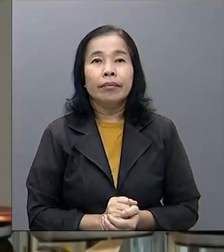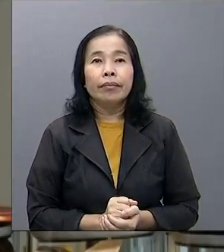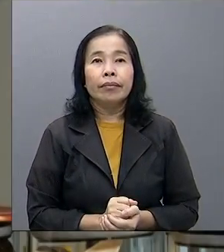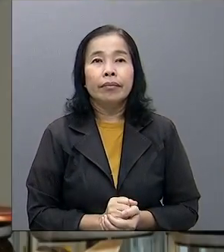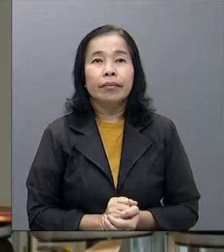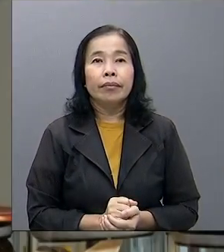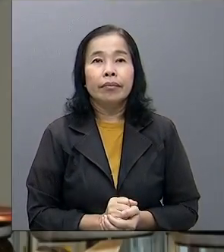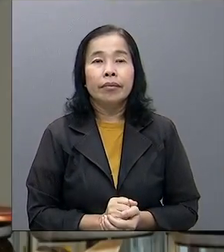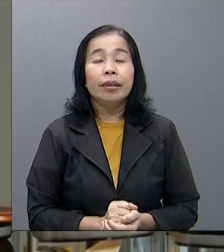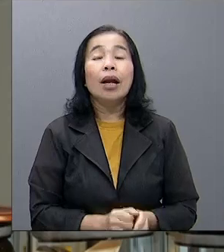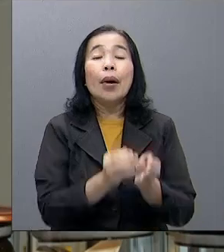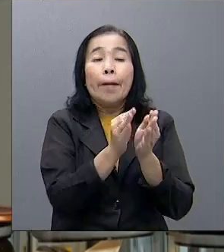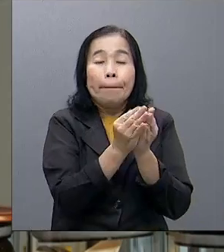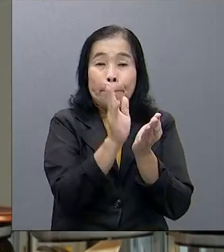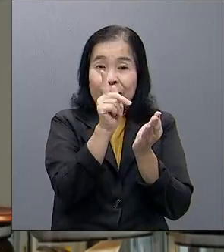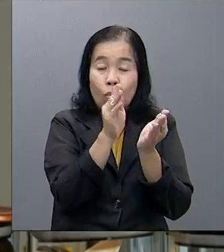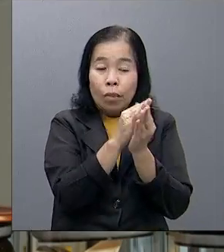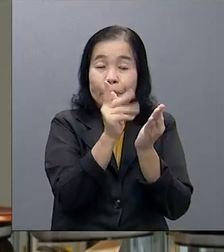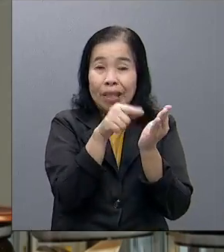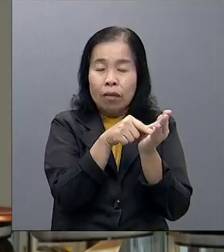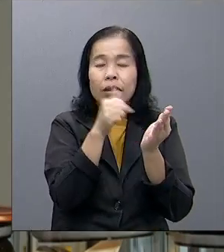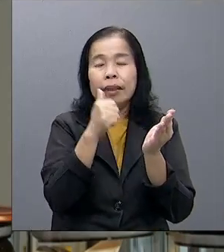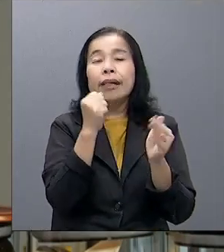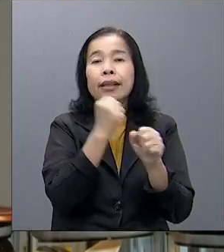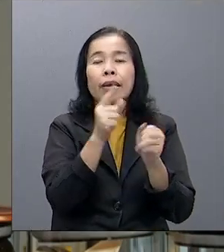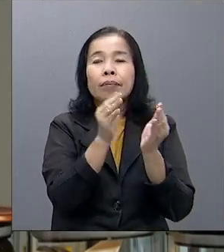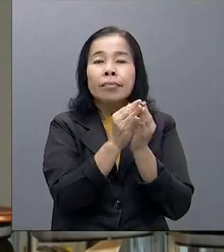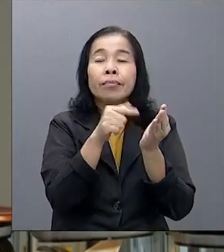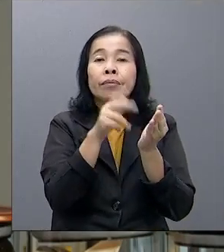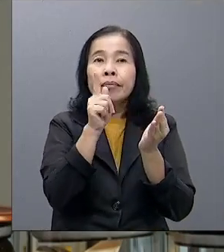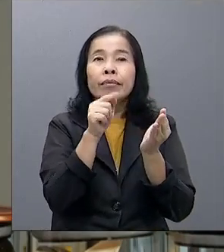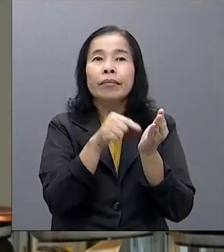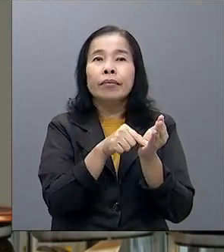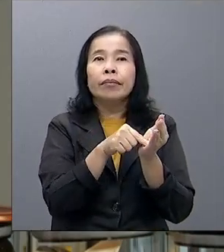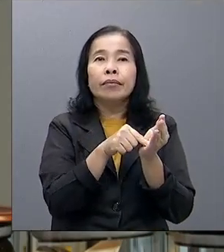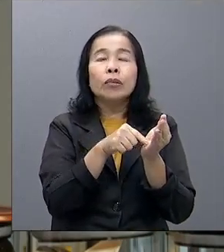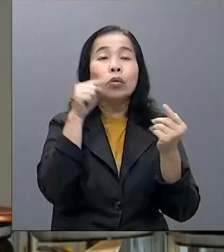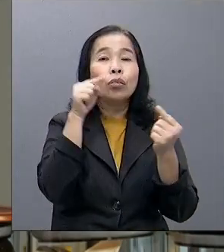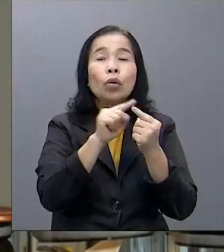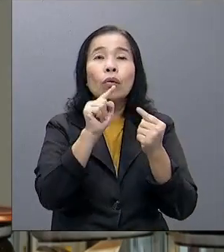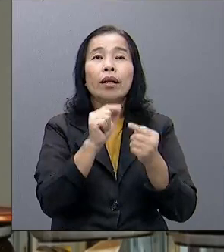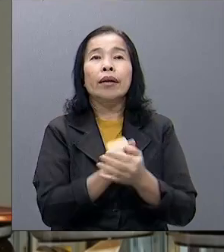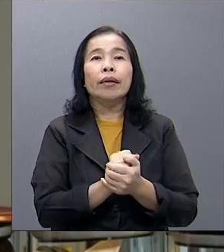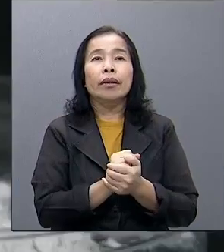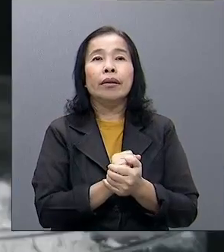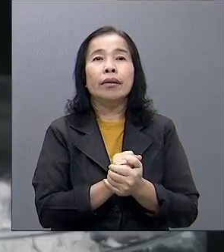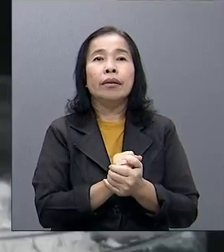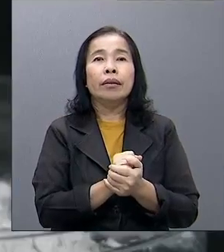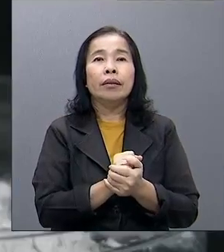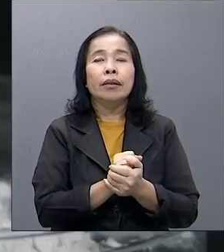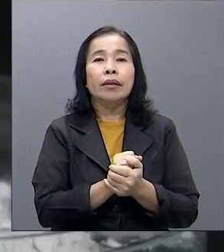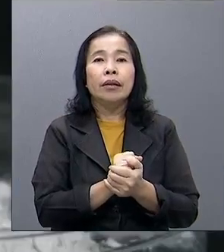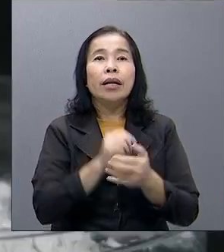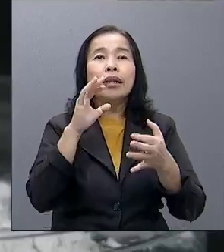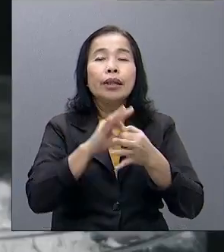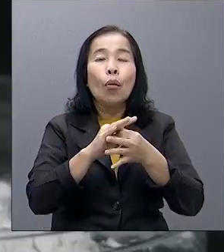จริงๆตัวเปลือกหอยแมงภู่เองเนี่ยครับลักษณะทางโครงสร้างมันก็เหมาะที่จะเอาไปใช้กับอุตสาหกรรมที่เป็นเวชส